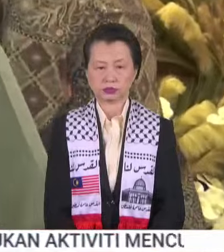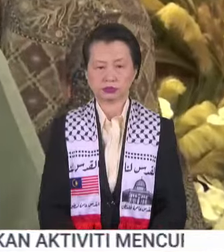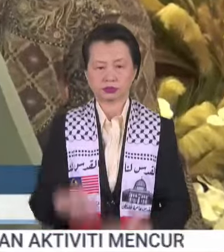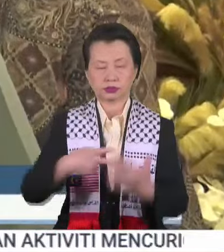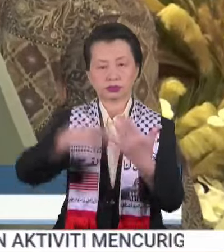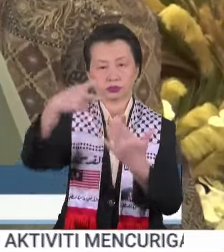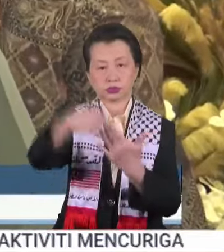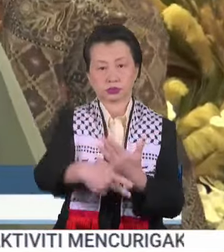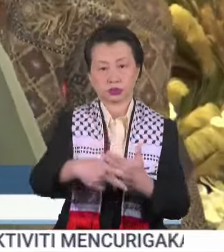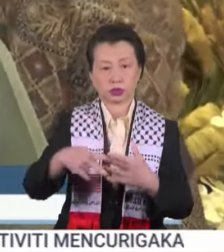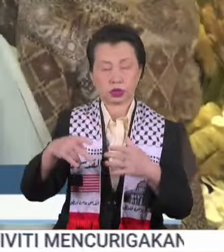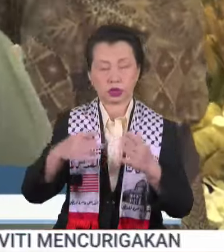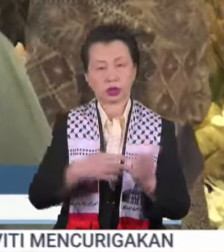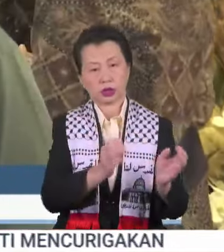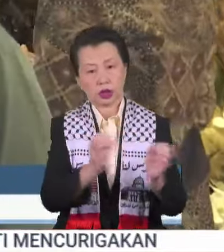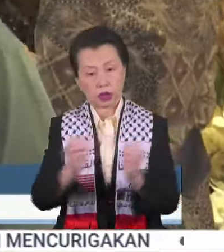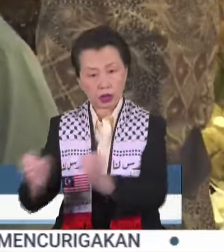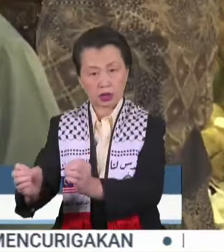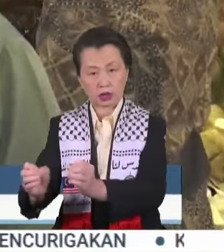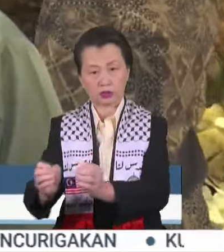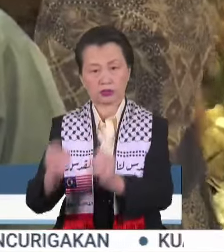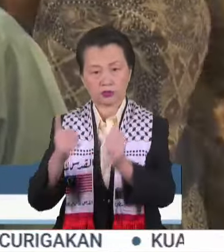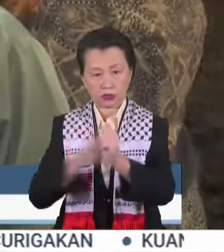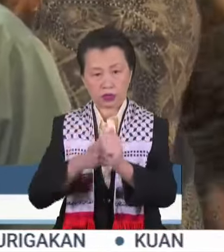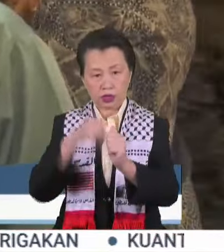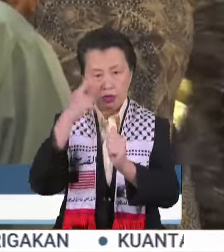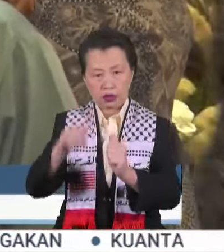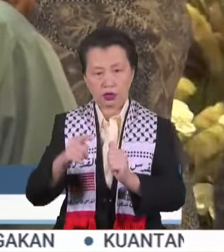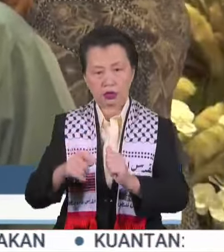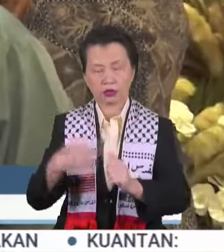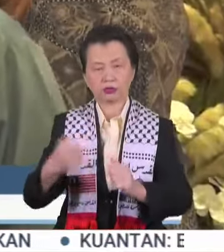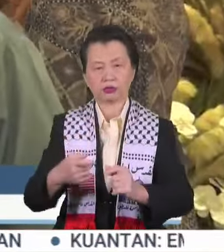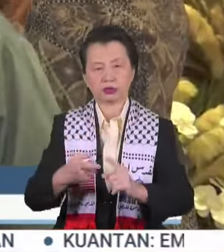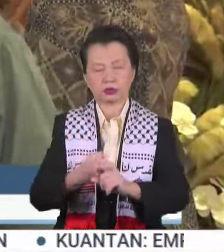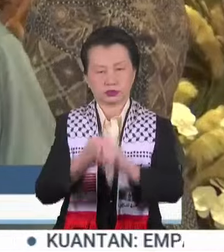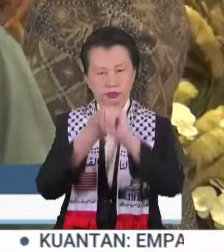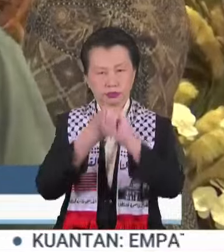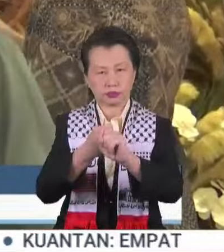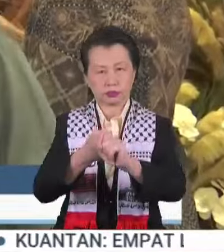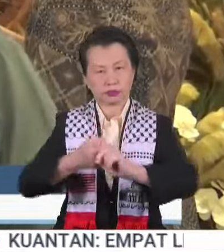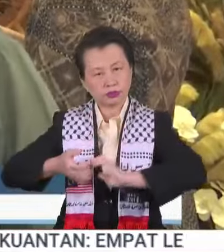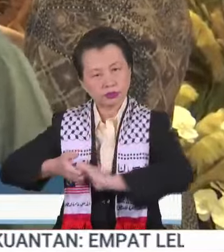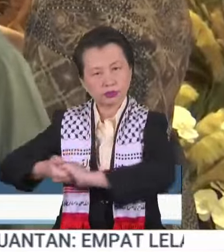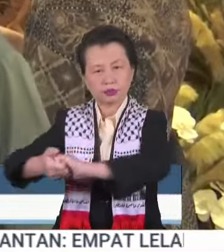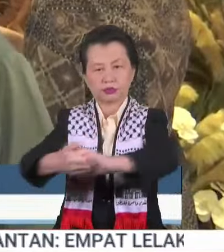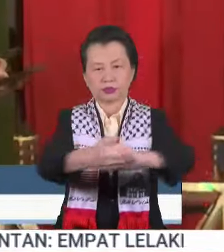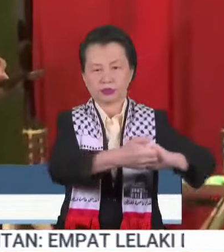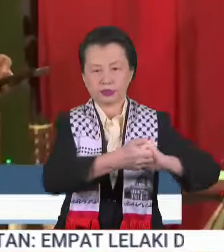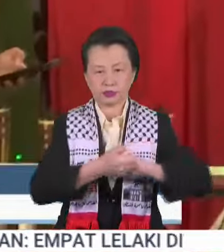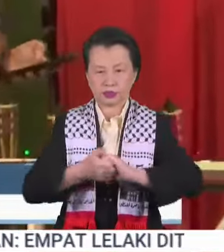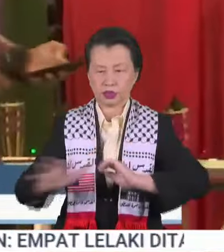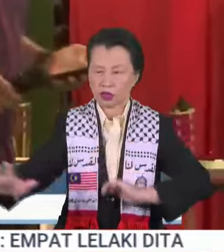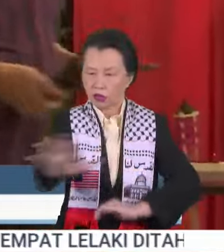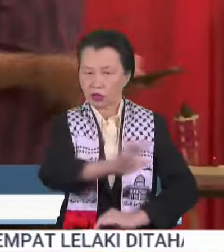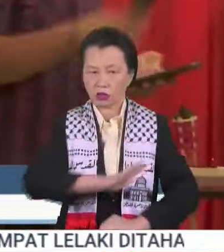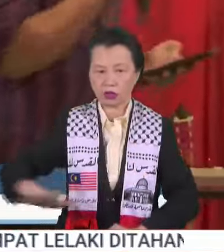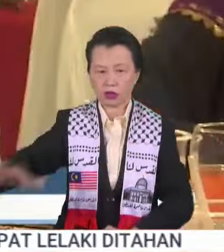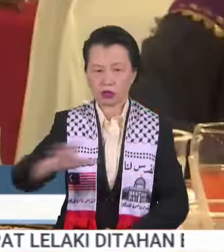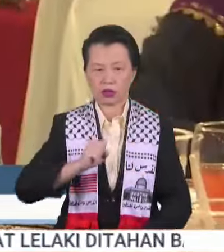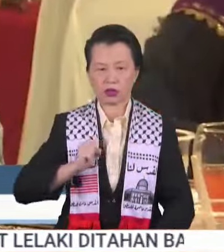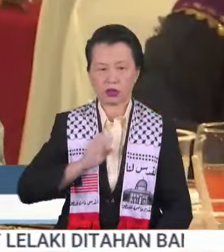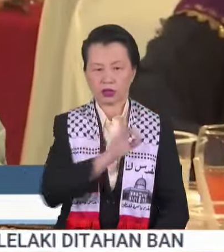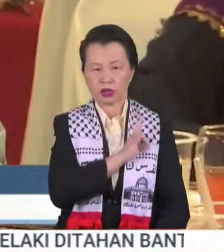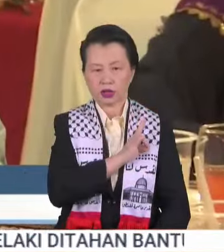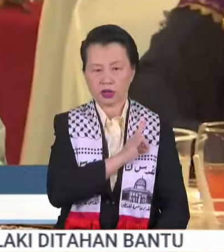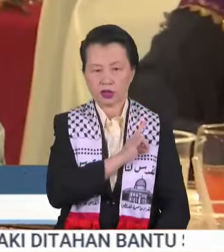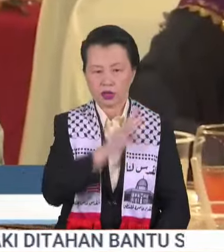Program ini dianjurkan pertamanya untuk mengeratkan silaturahim antara kakitangan kerana kita faham macam